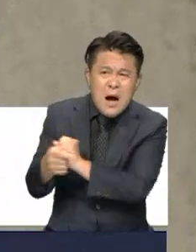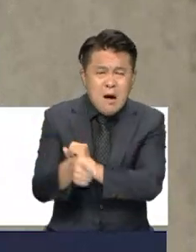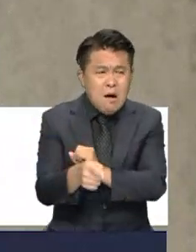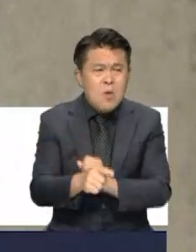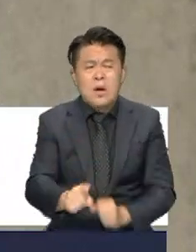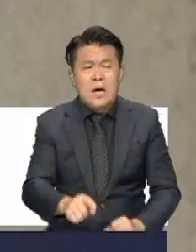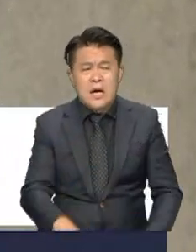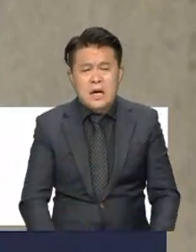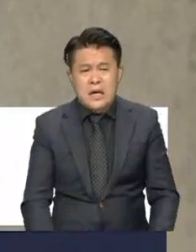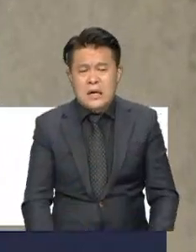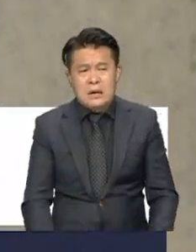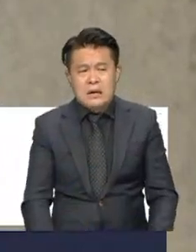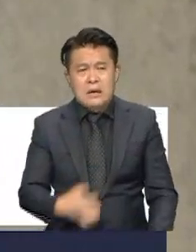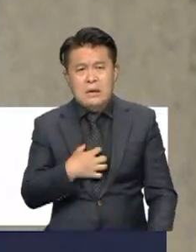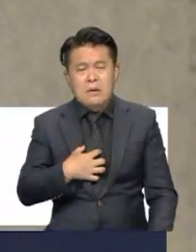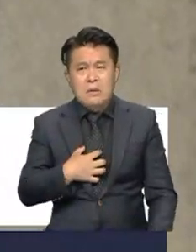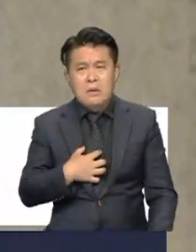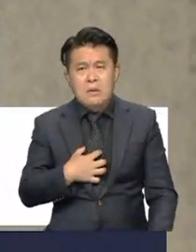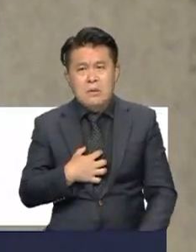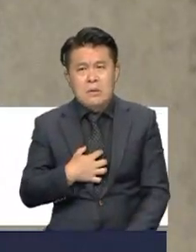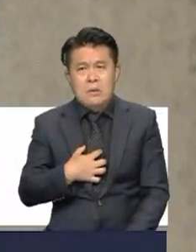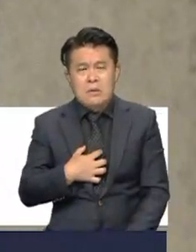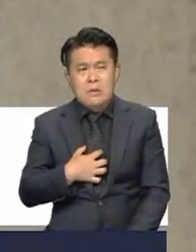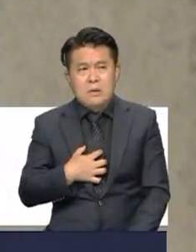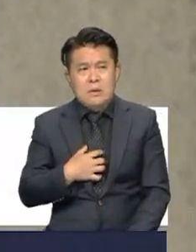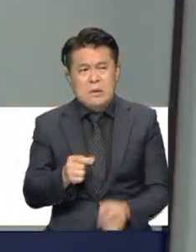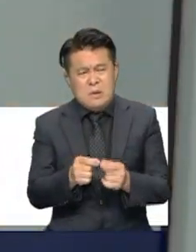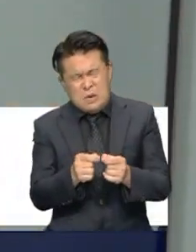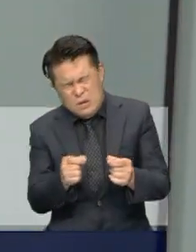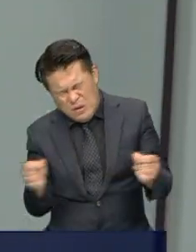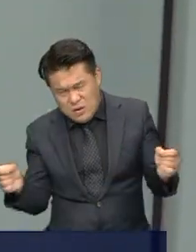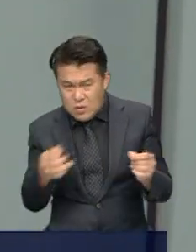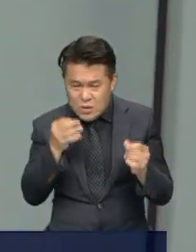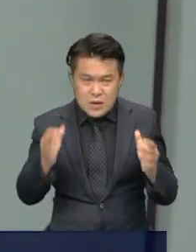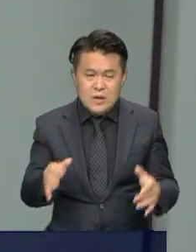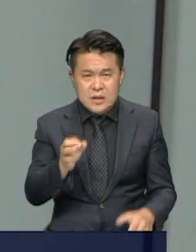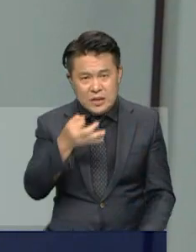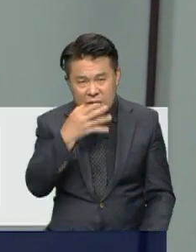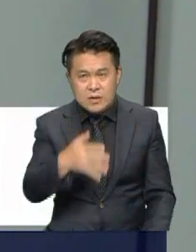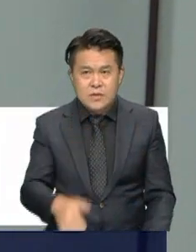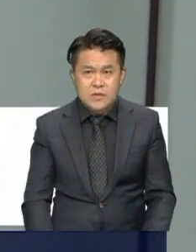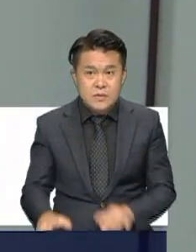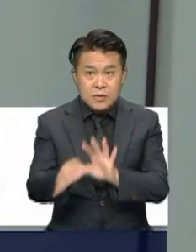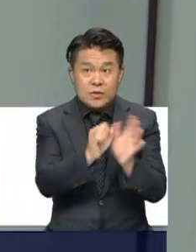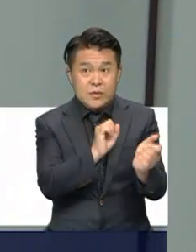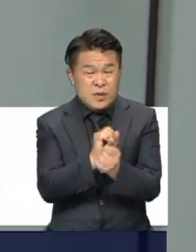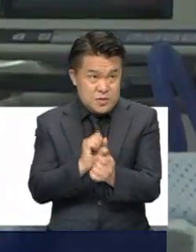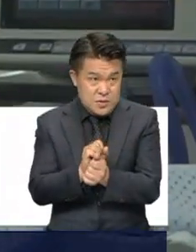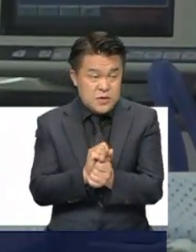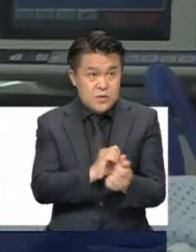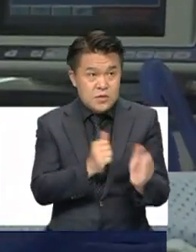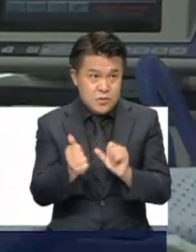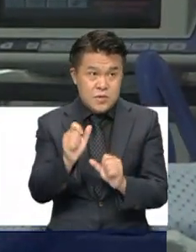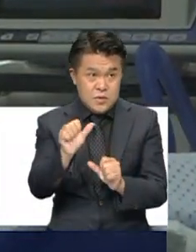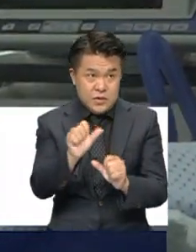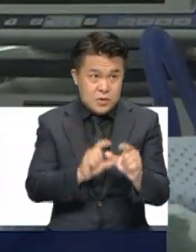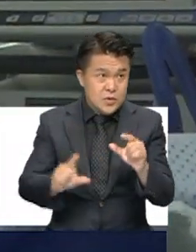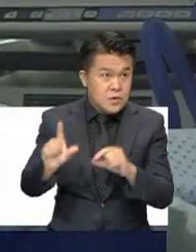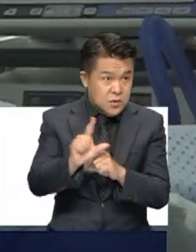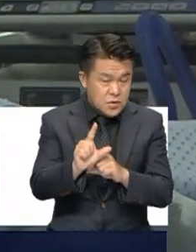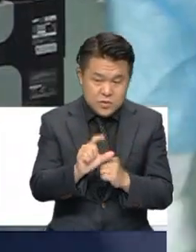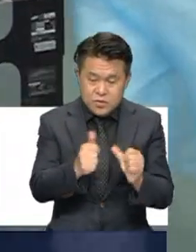확산이 발생한다면 4차 유행은 더 길어지고 코로나19 감염 환자 5명이 어제 추가로 숨져